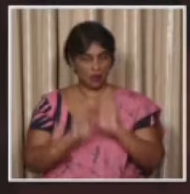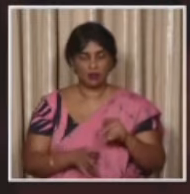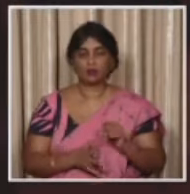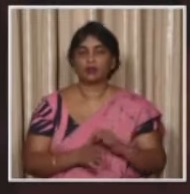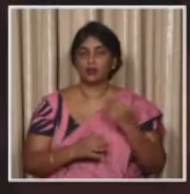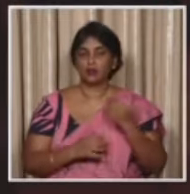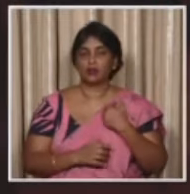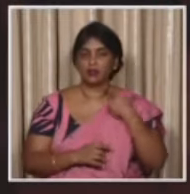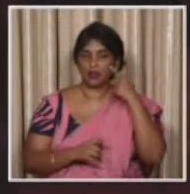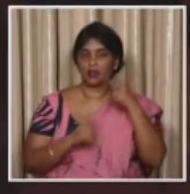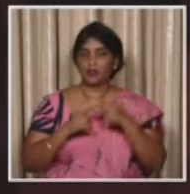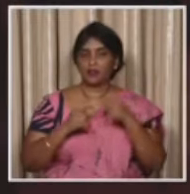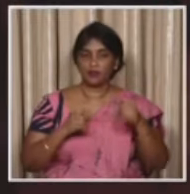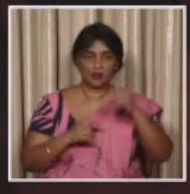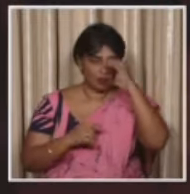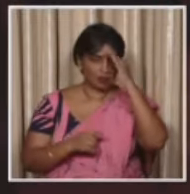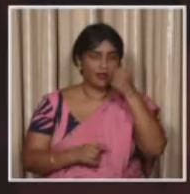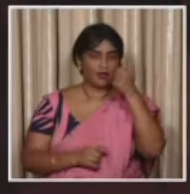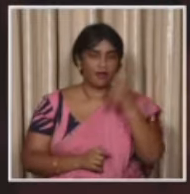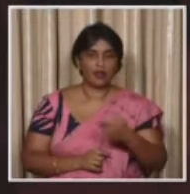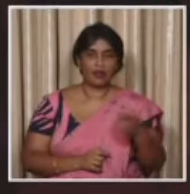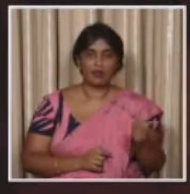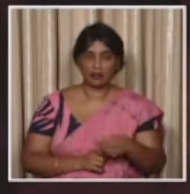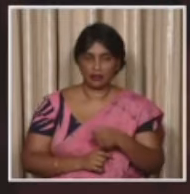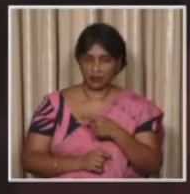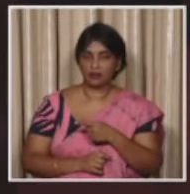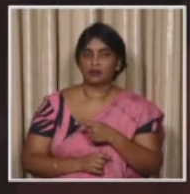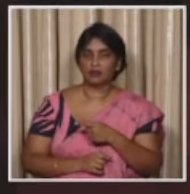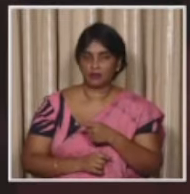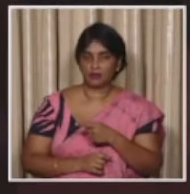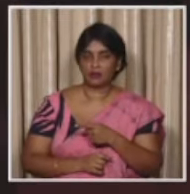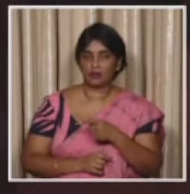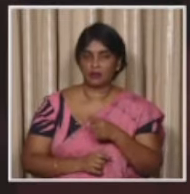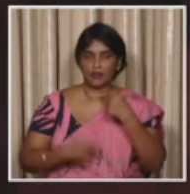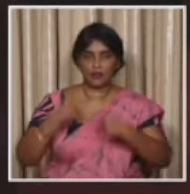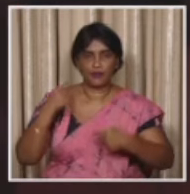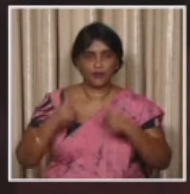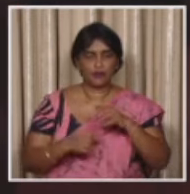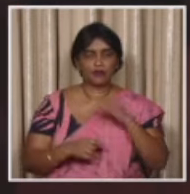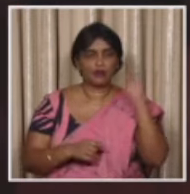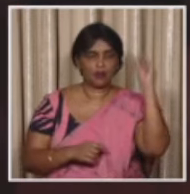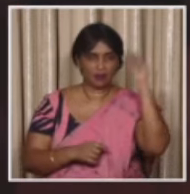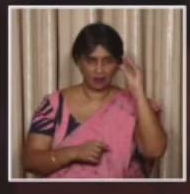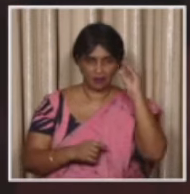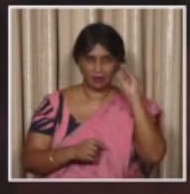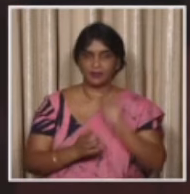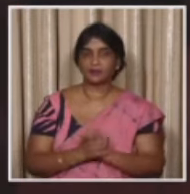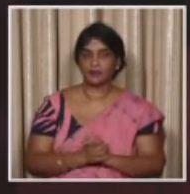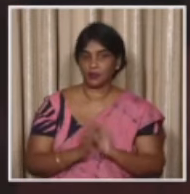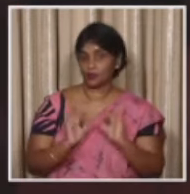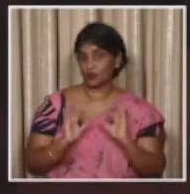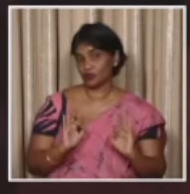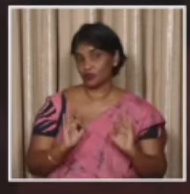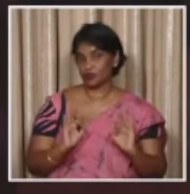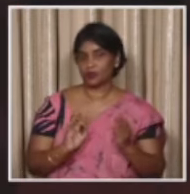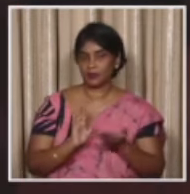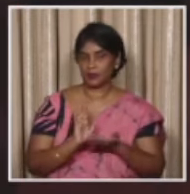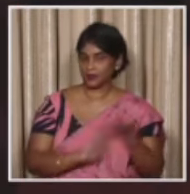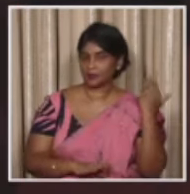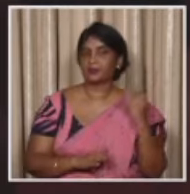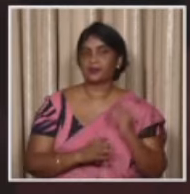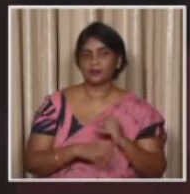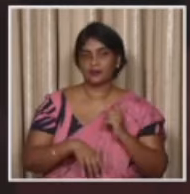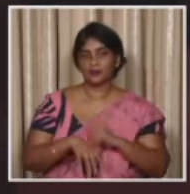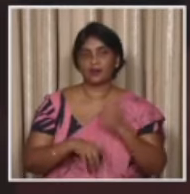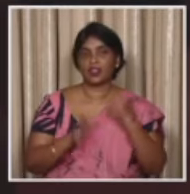නමුත් ම හිතනවාද විපක්ෂනායක්තුමාට වැදගත් දවසක්කින්ද බොතුමාටද විවාදෙකුත් තියෙන හින්ද හවස සූදානන් වෙන්න අවස්ථාවත්